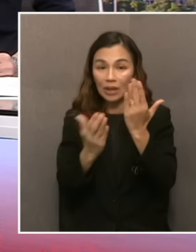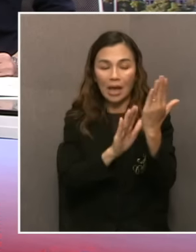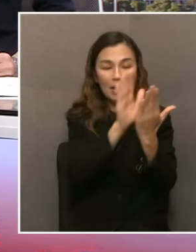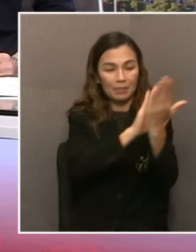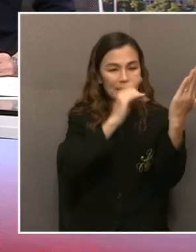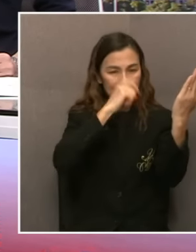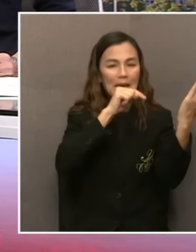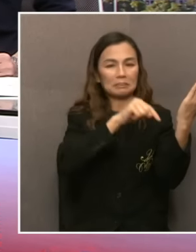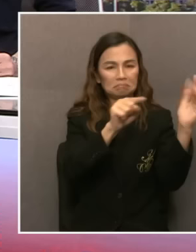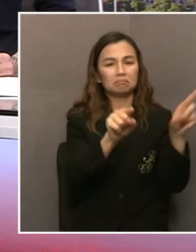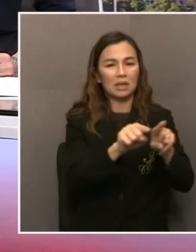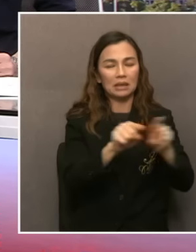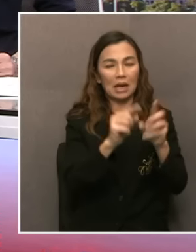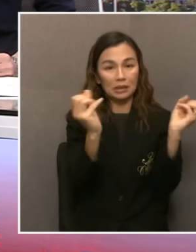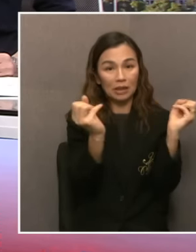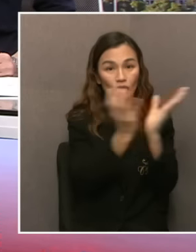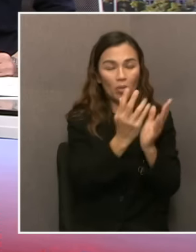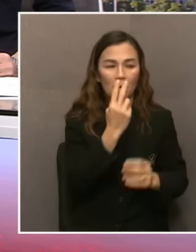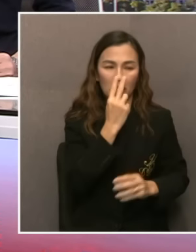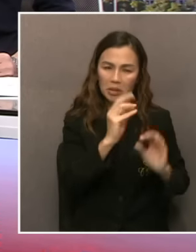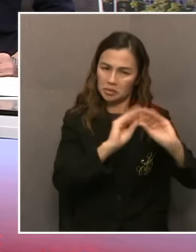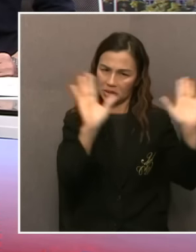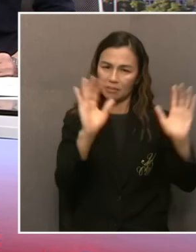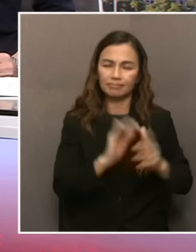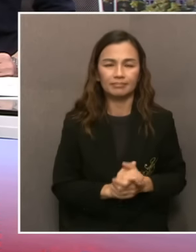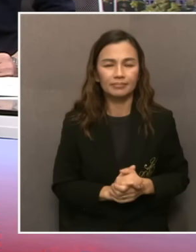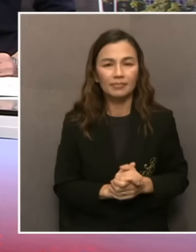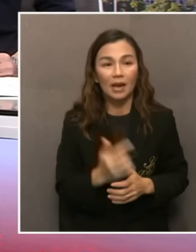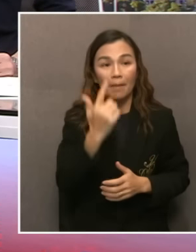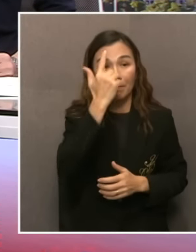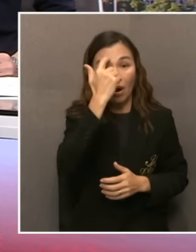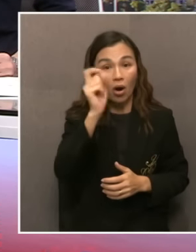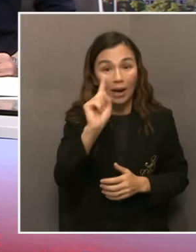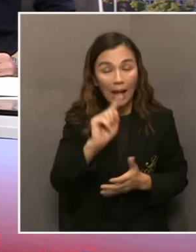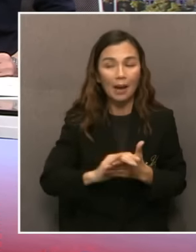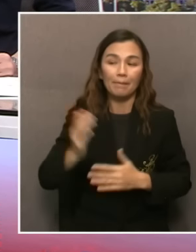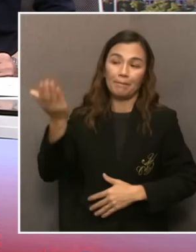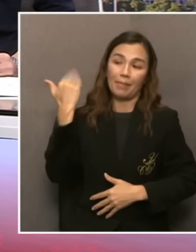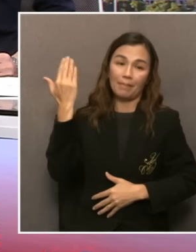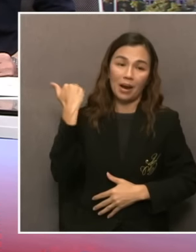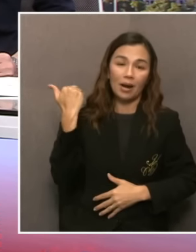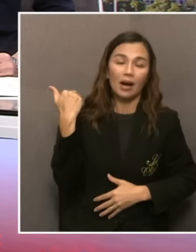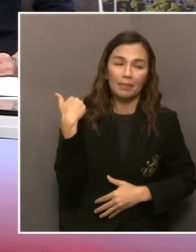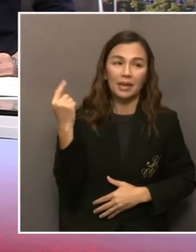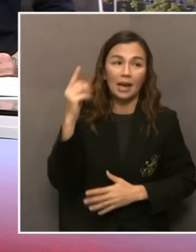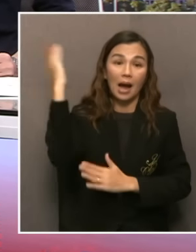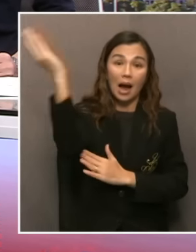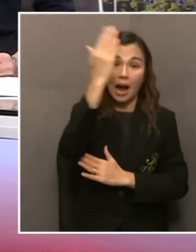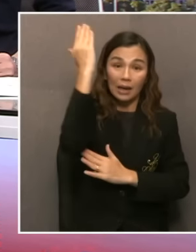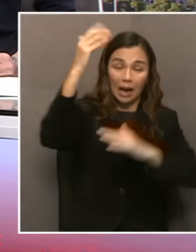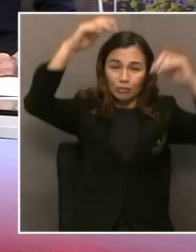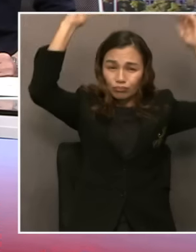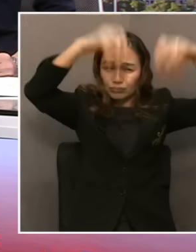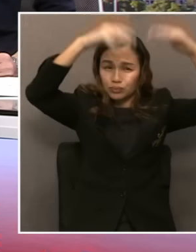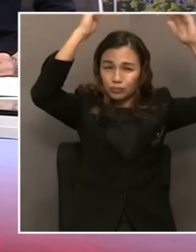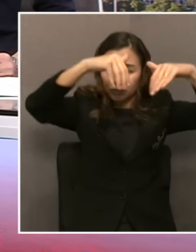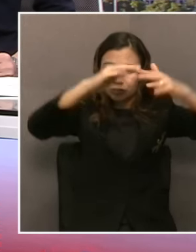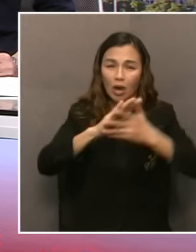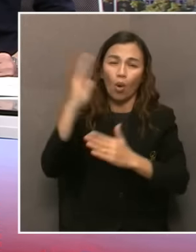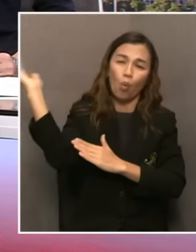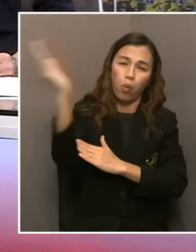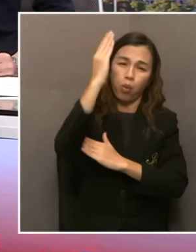ราเองนะคะก็เริ่มเห็นผลกระทบชัดเจนแล้วเนื่องจากว่าในช่วงที่ผ่านมาเนี่ยนะคะสภาพอากาศฝนตกหนักพายุหรือว่